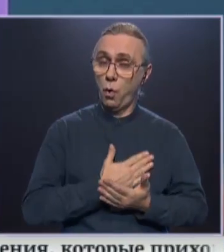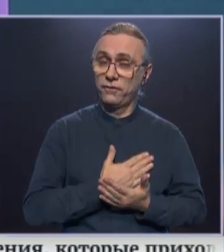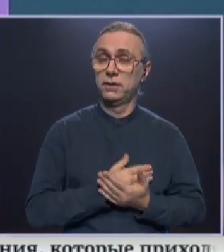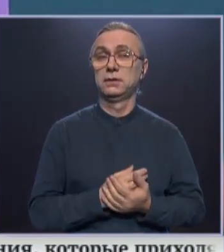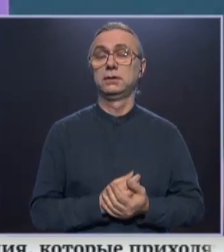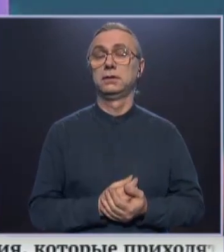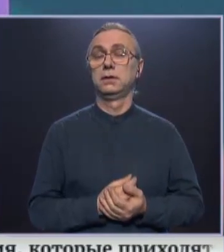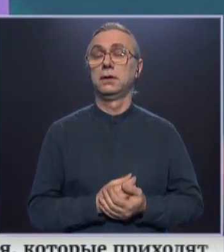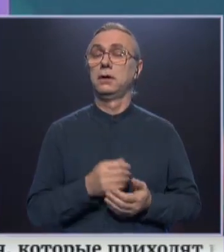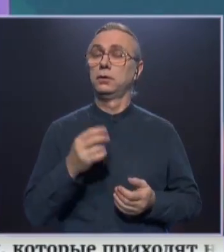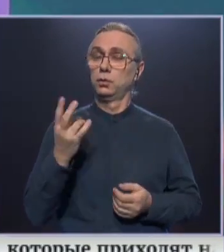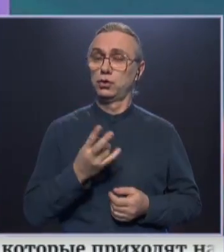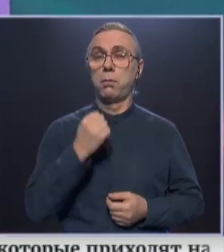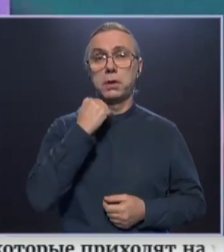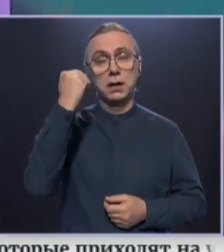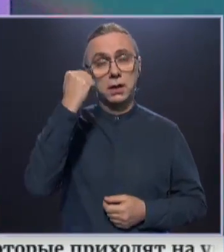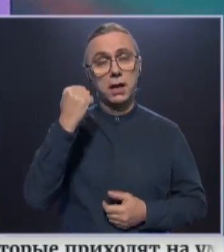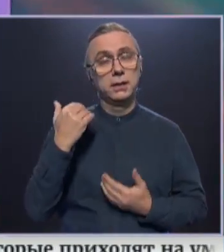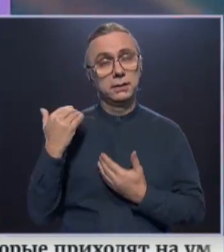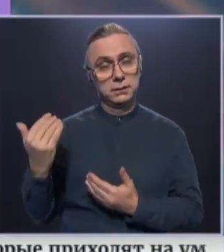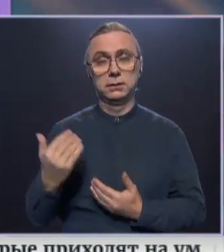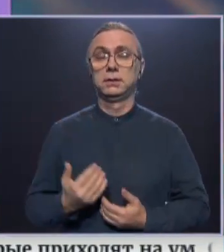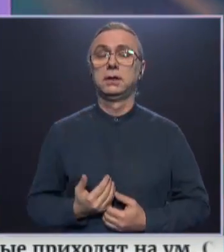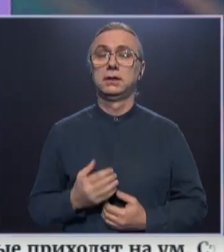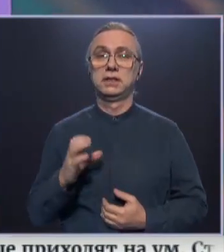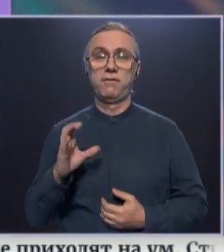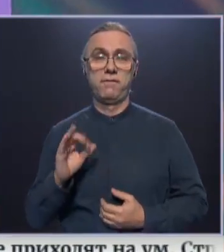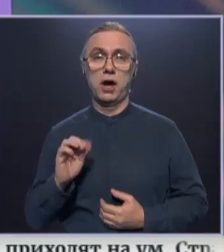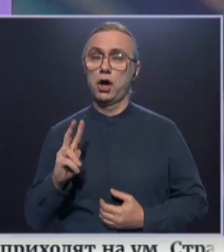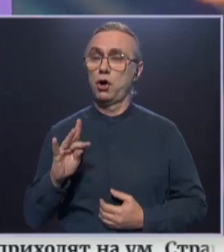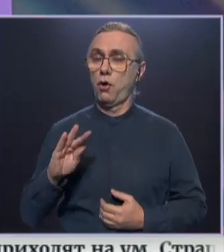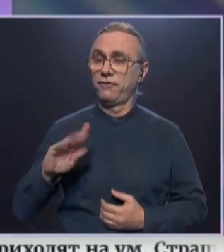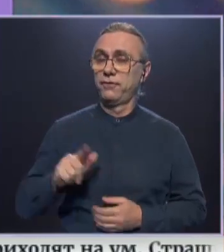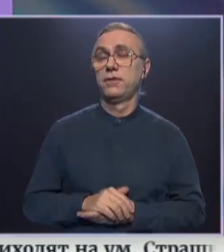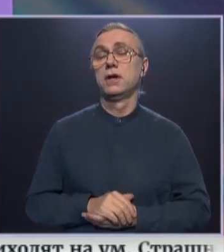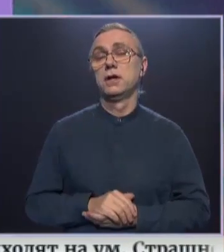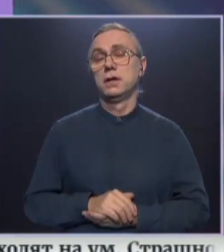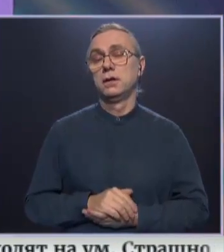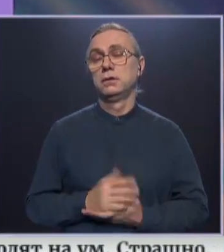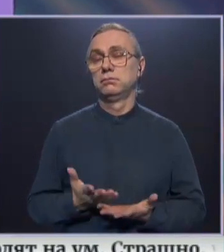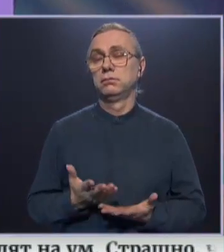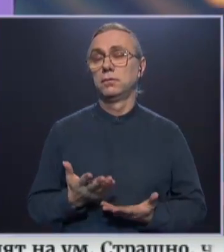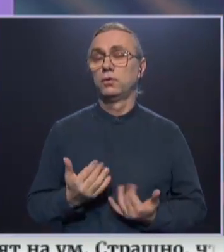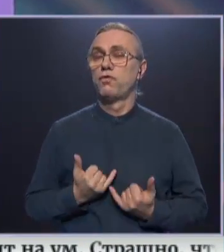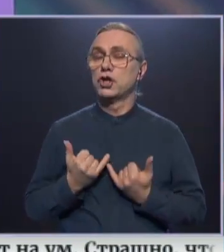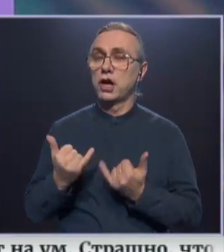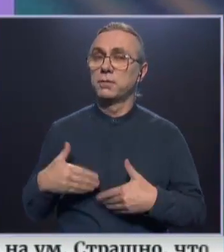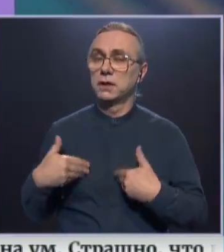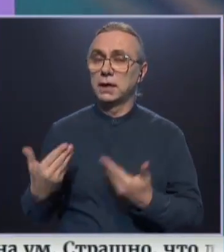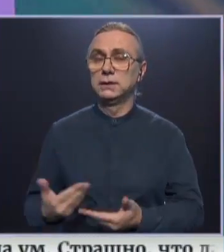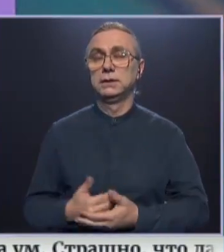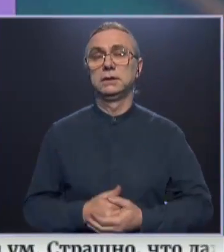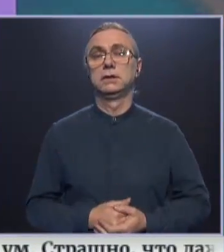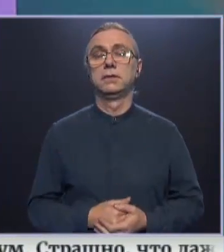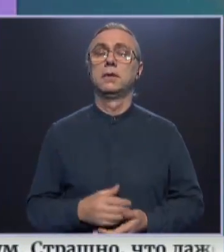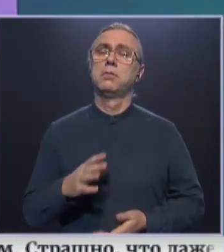и благодарить, относиться с уважением, доброжелательно, возможно, с любовью. Понятно, что